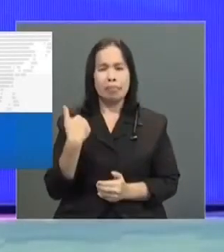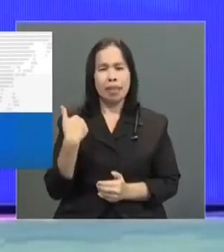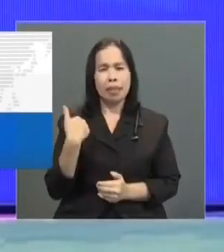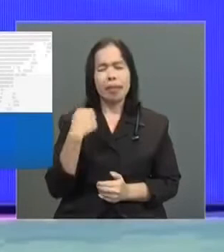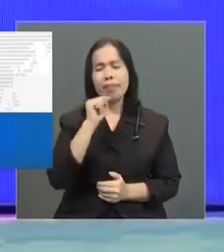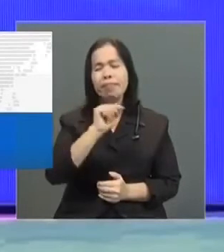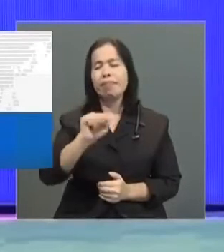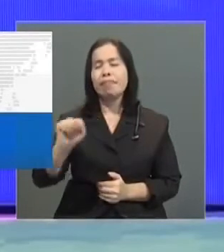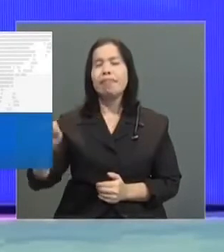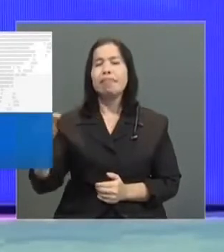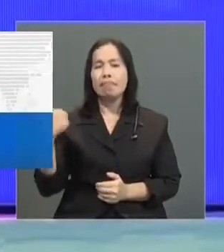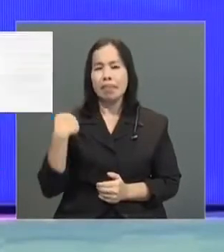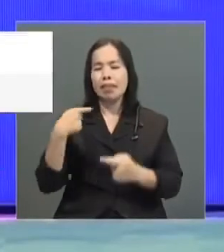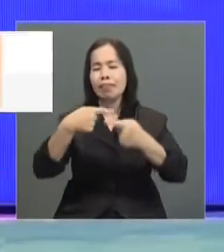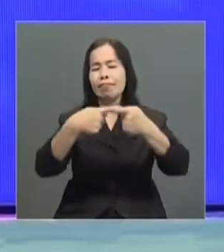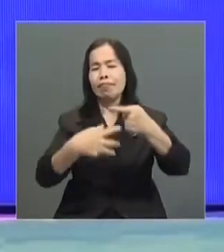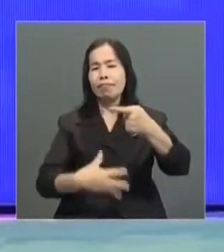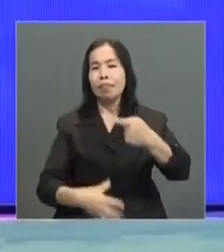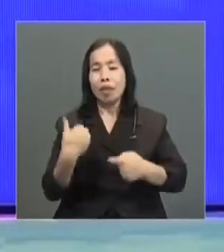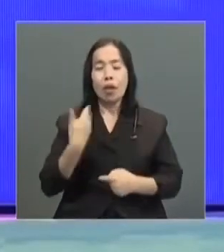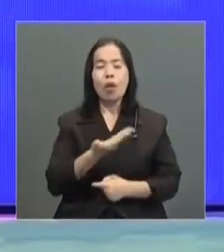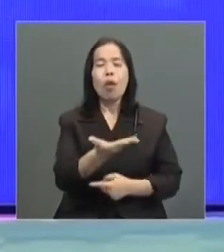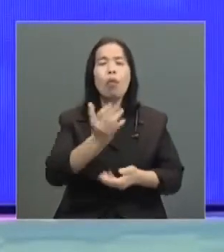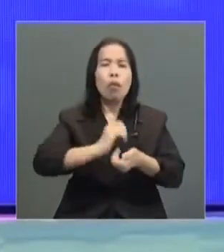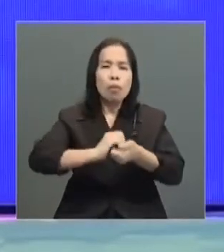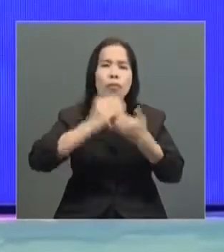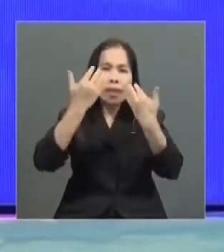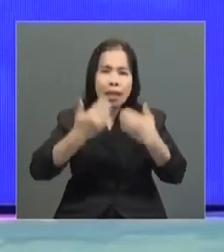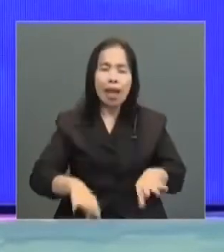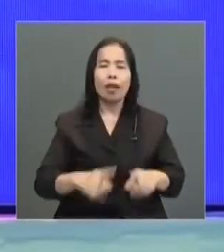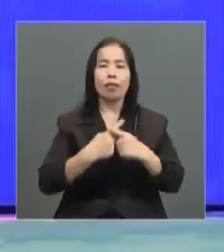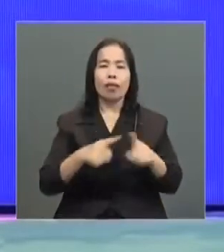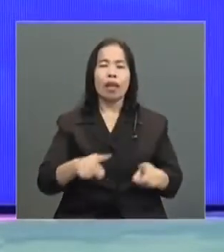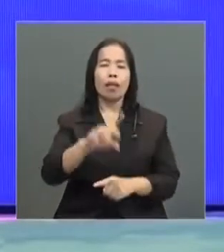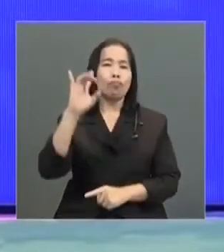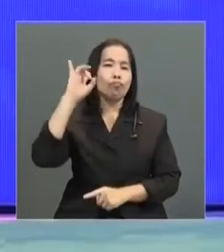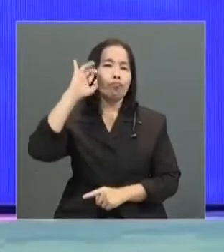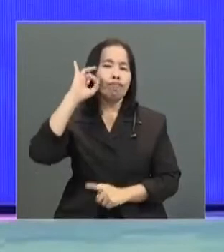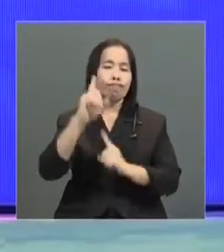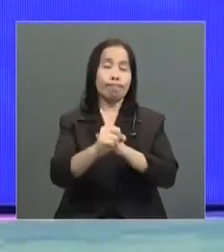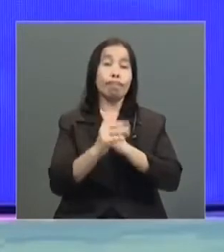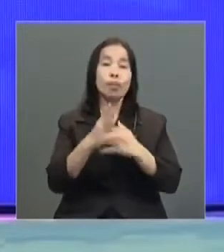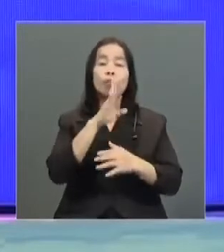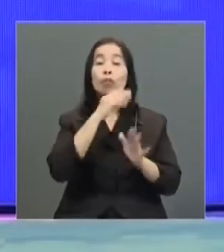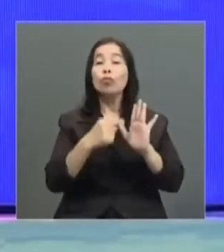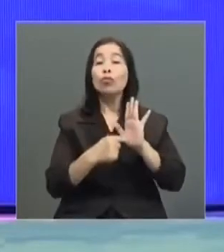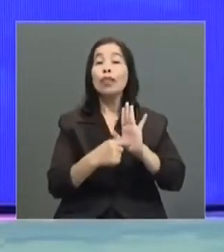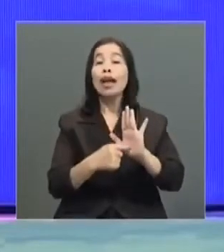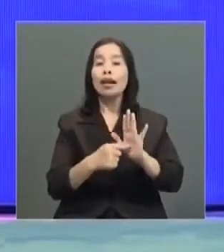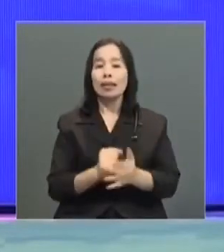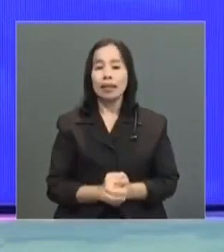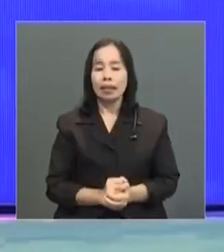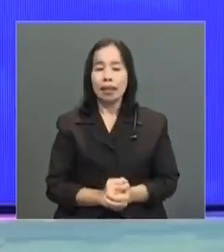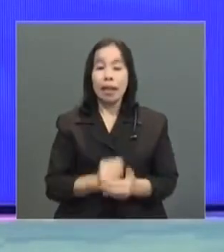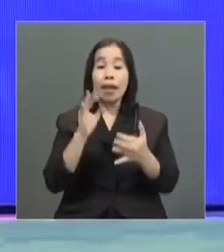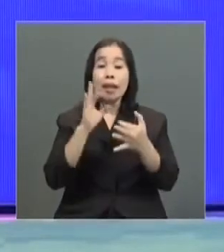ที่เป็นการขอความร่วมมือแต่ก็ยังมีการฝ่าฝืนผมยกอย่างเช่นเมื่อกี้กล่าวถึง